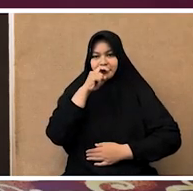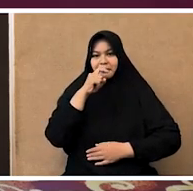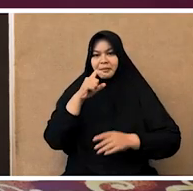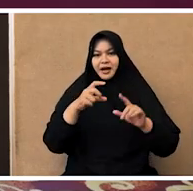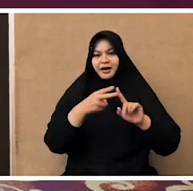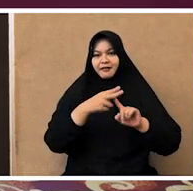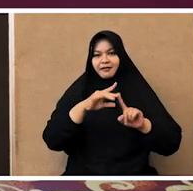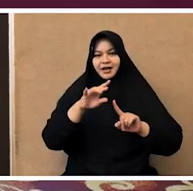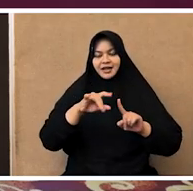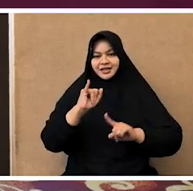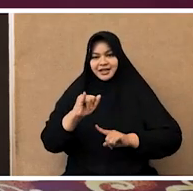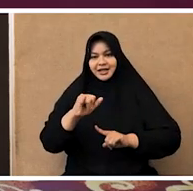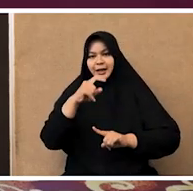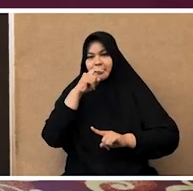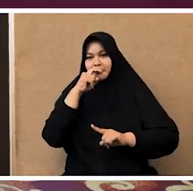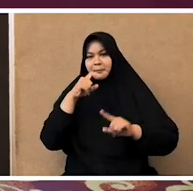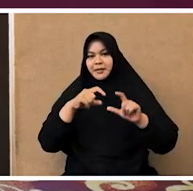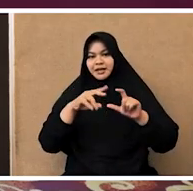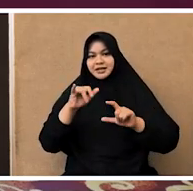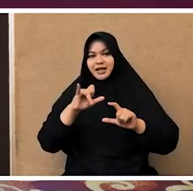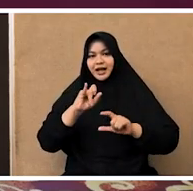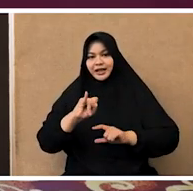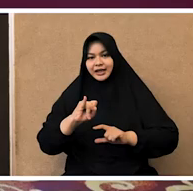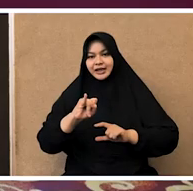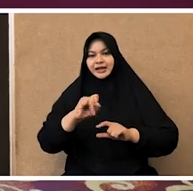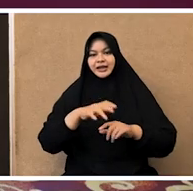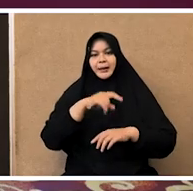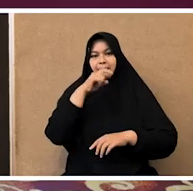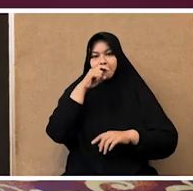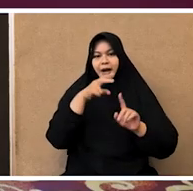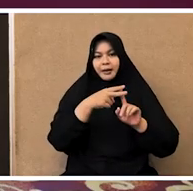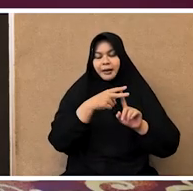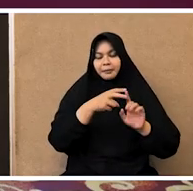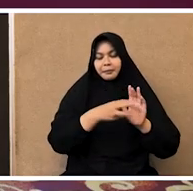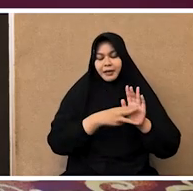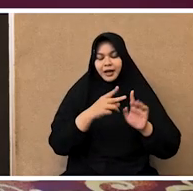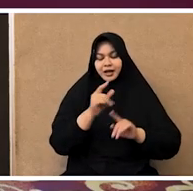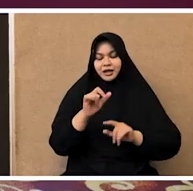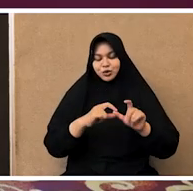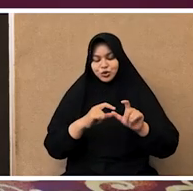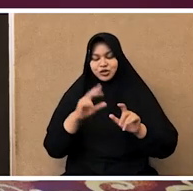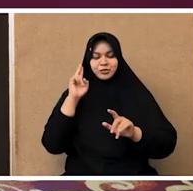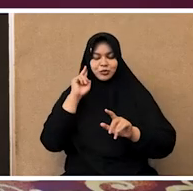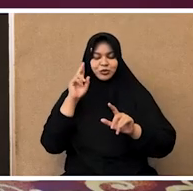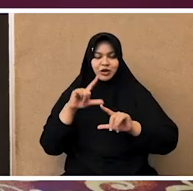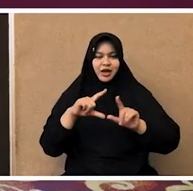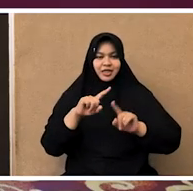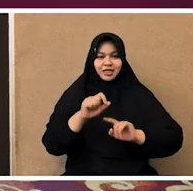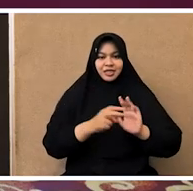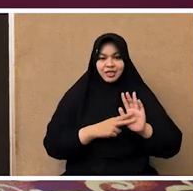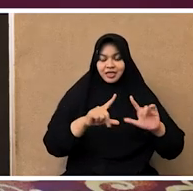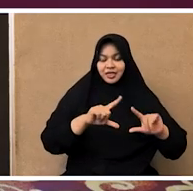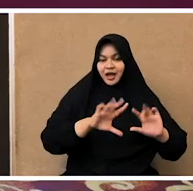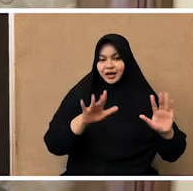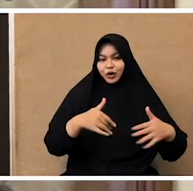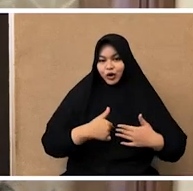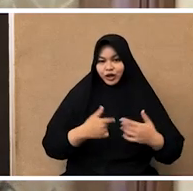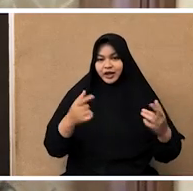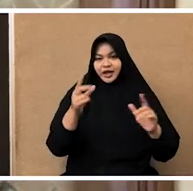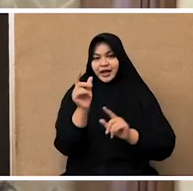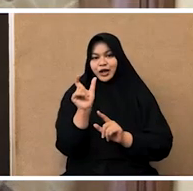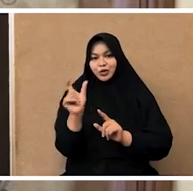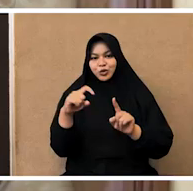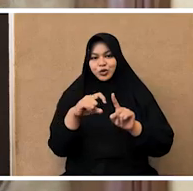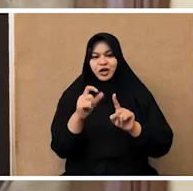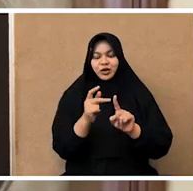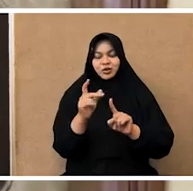Alina dan Pak Mahrus dan seperti yang disampaikan tadi ya RUU KUHP kita terkait dengan disabilitas